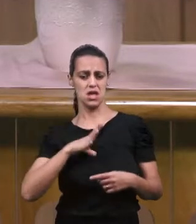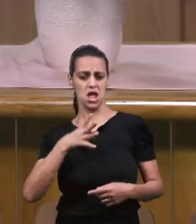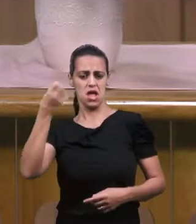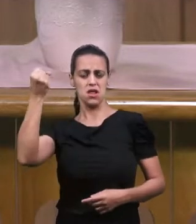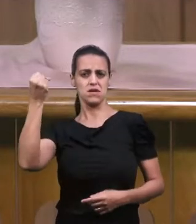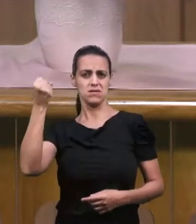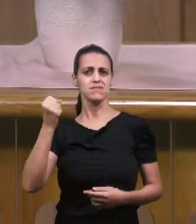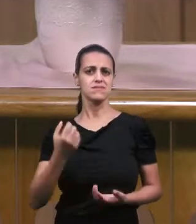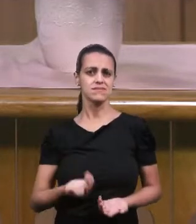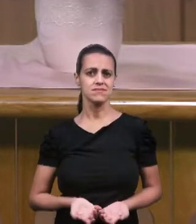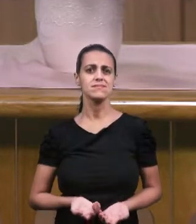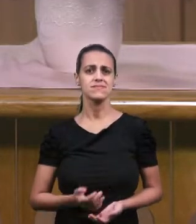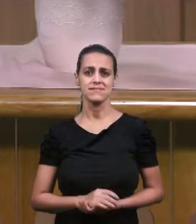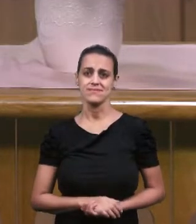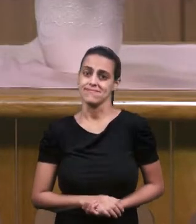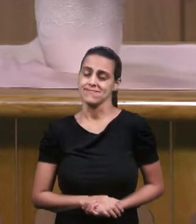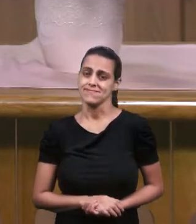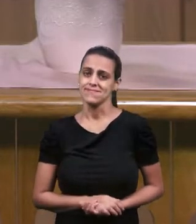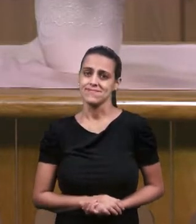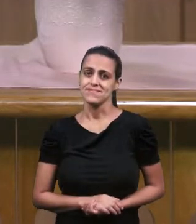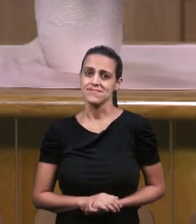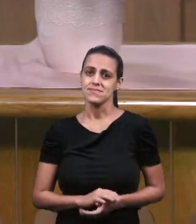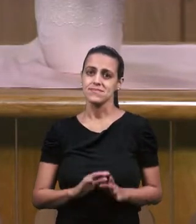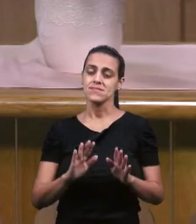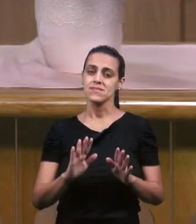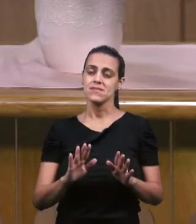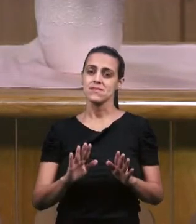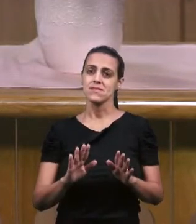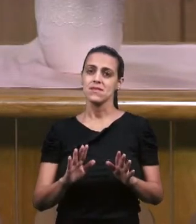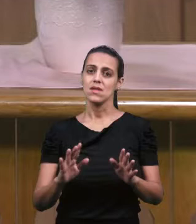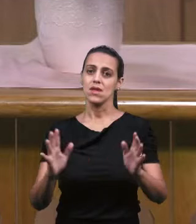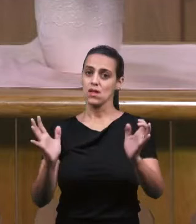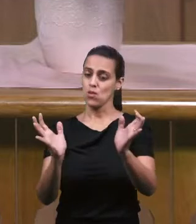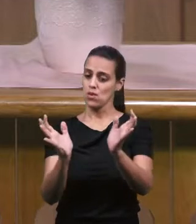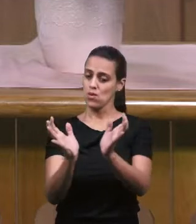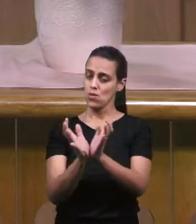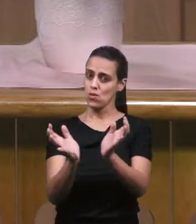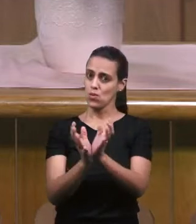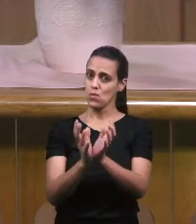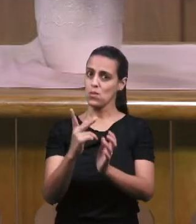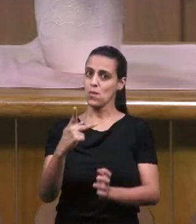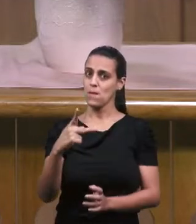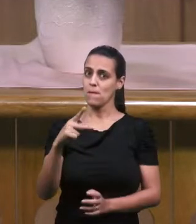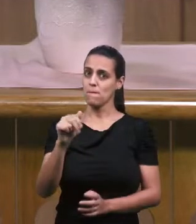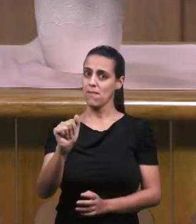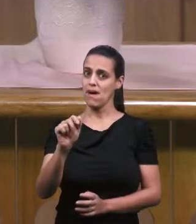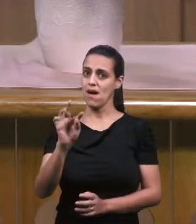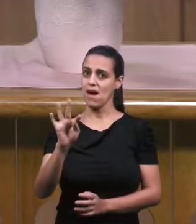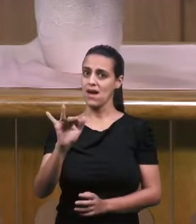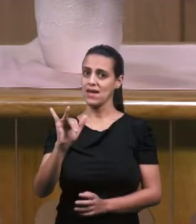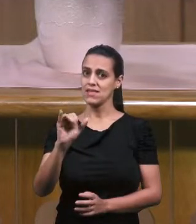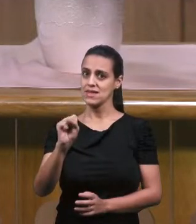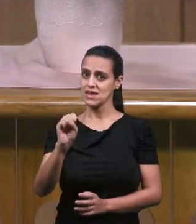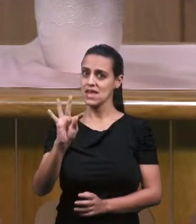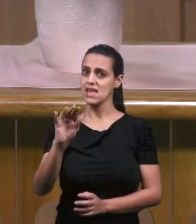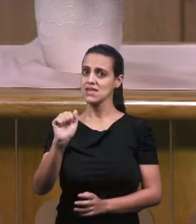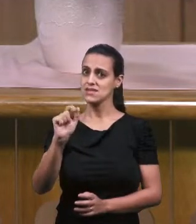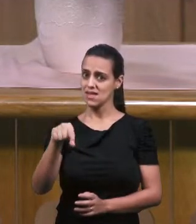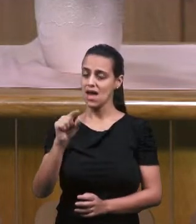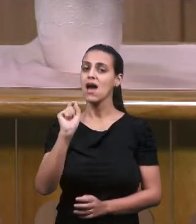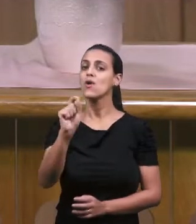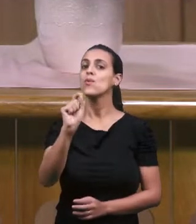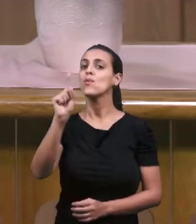eu une conversion, mais nous voyons que l'intérêt c'était là. Donc, le cas des patristes, donc, était celui-là. La